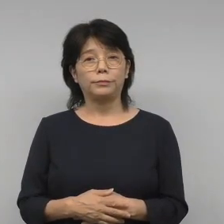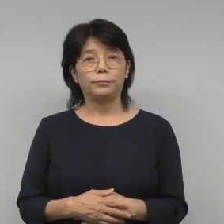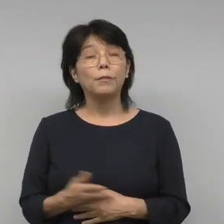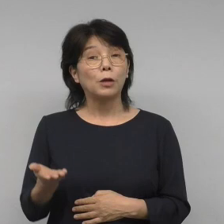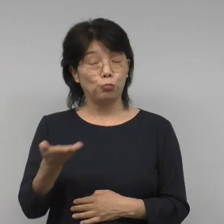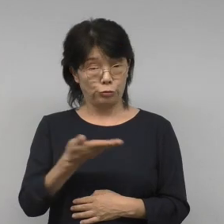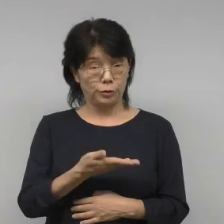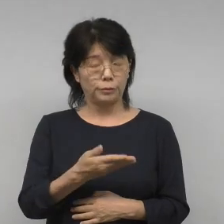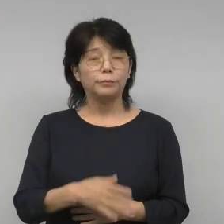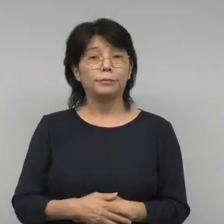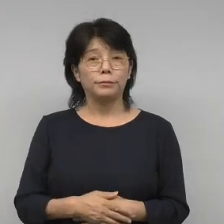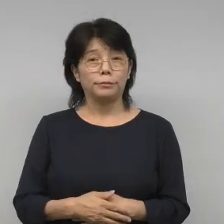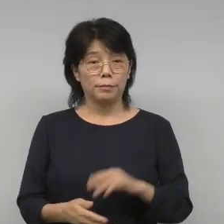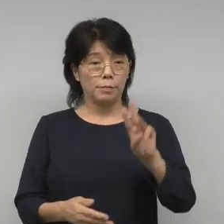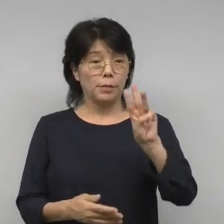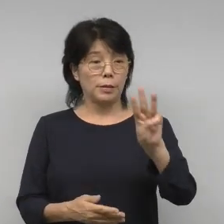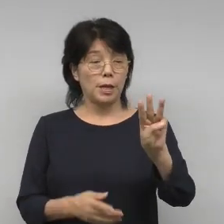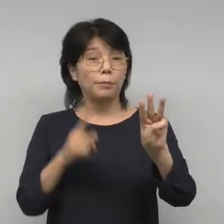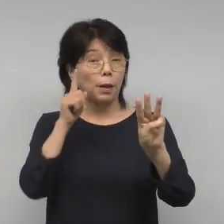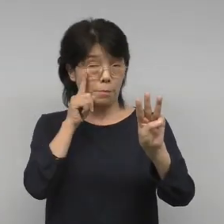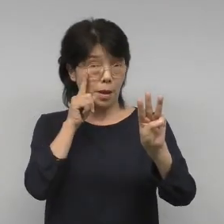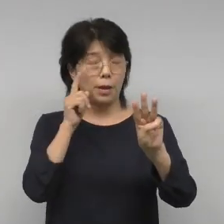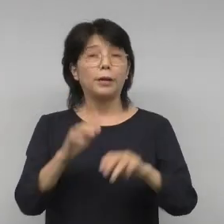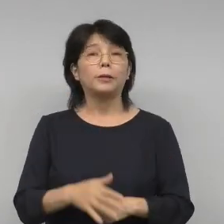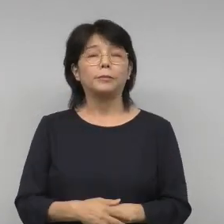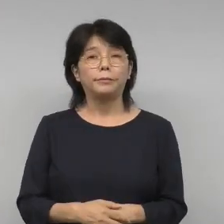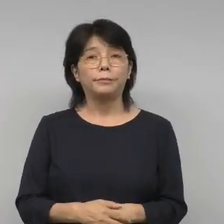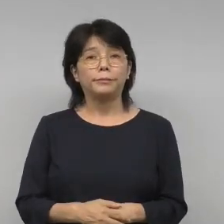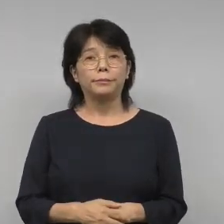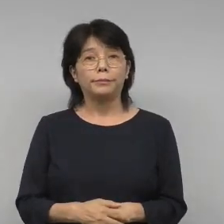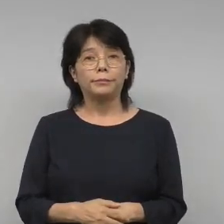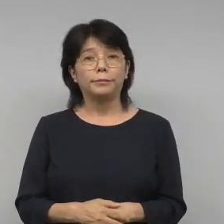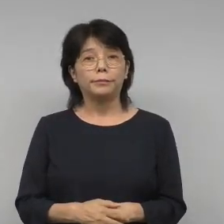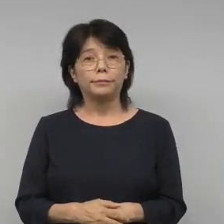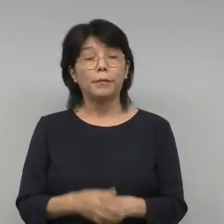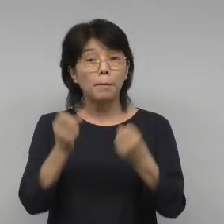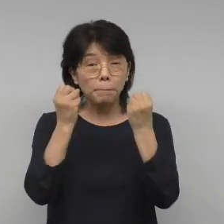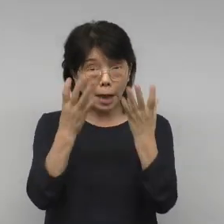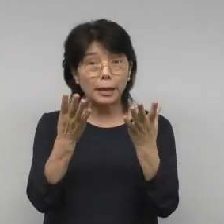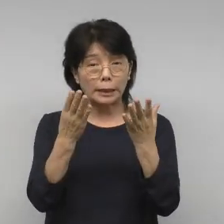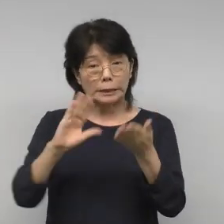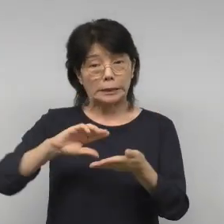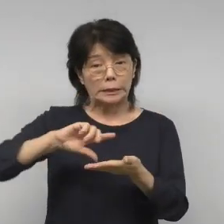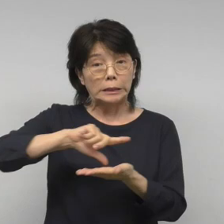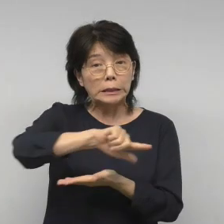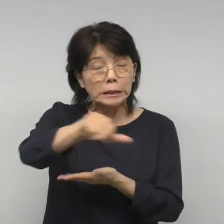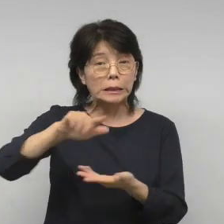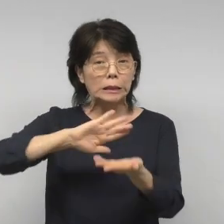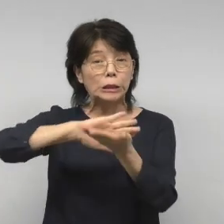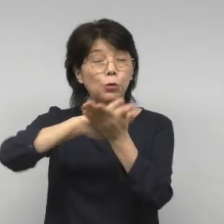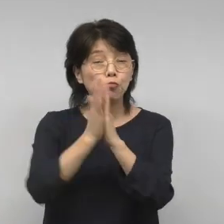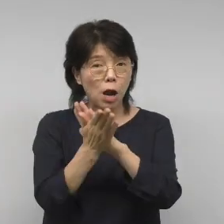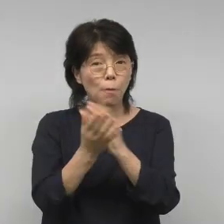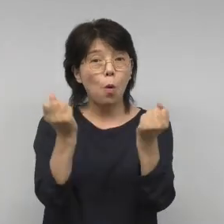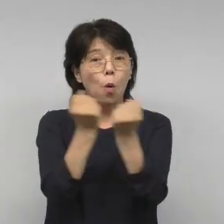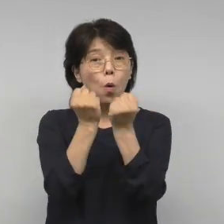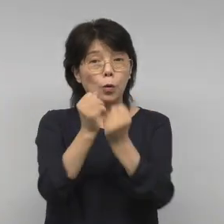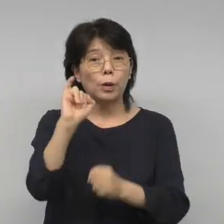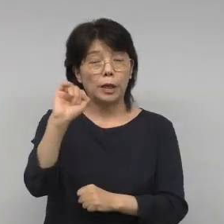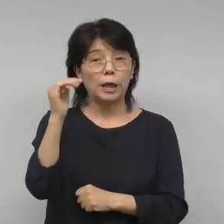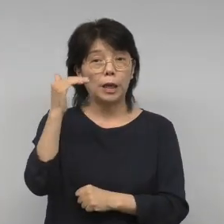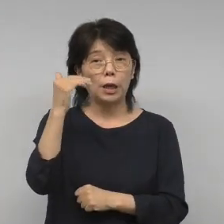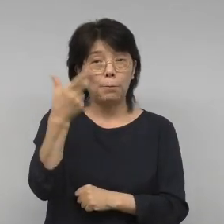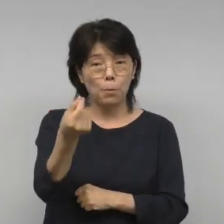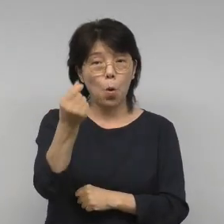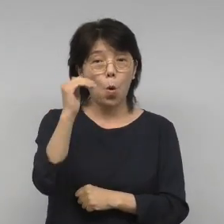続きまして、3点目に移らせていただきます。新たな地域クラブ法徳芋小路農